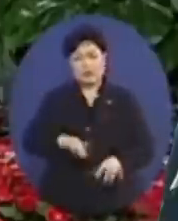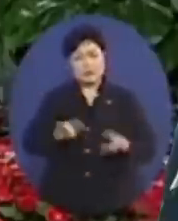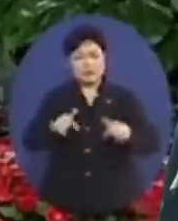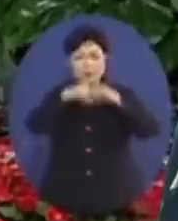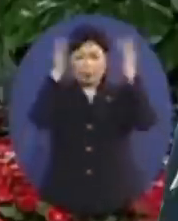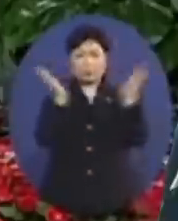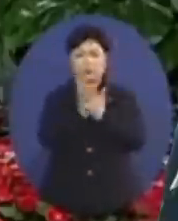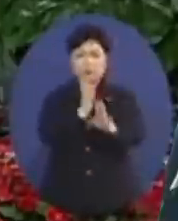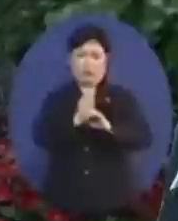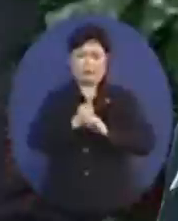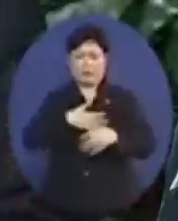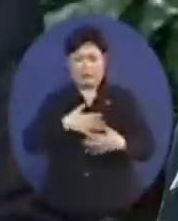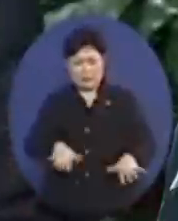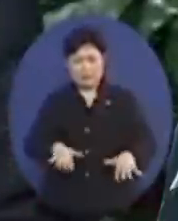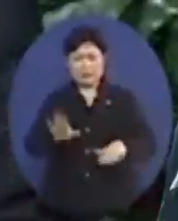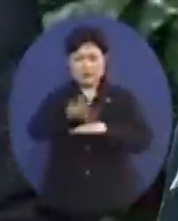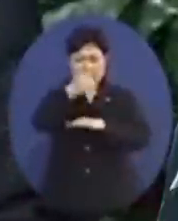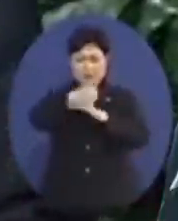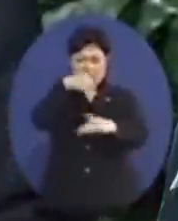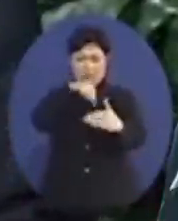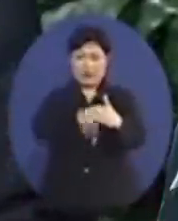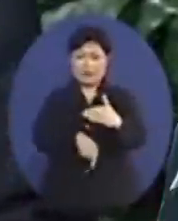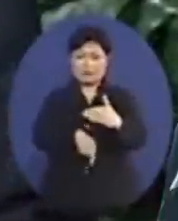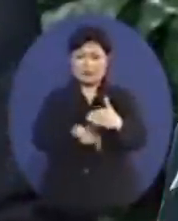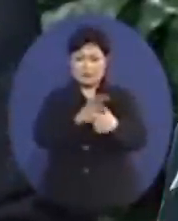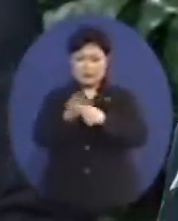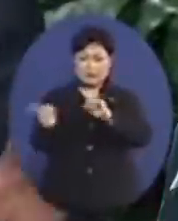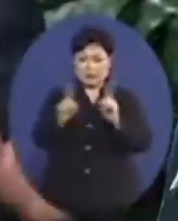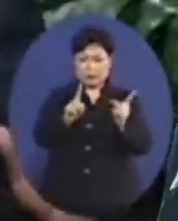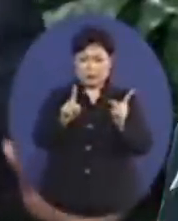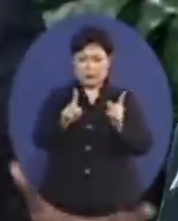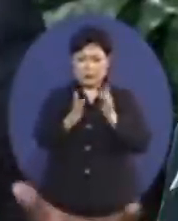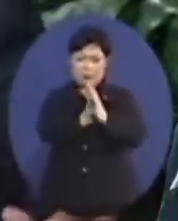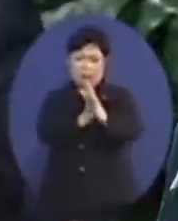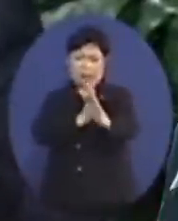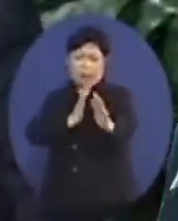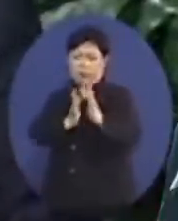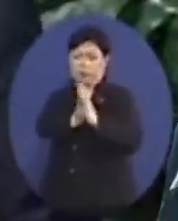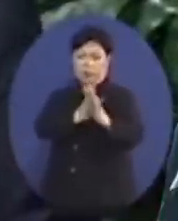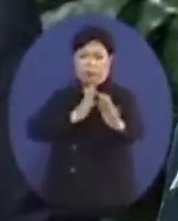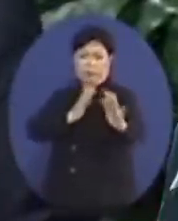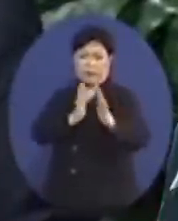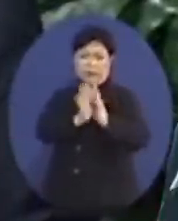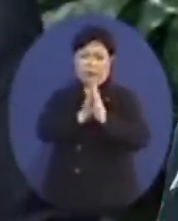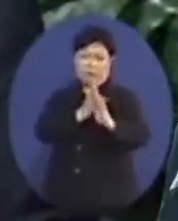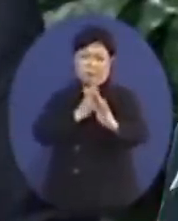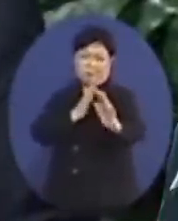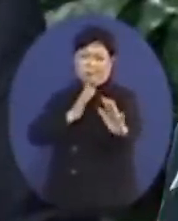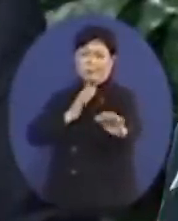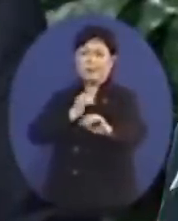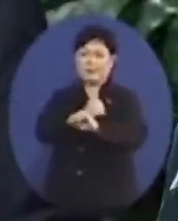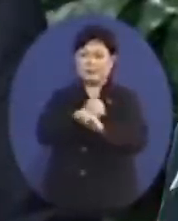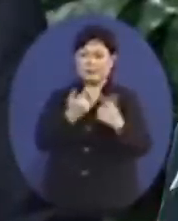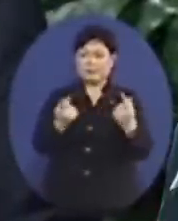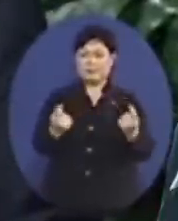것. 그러니 뭐 그리스도 안에 치료받으러 줄을 설 수밖에 없습니다.